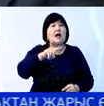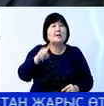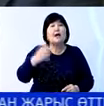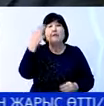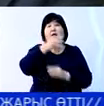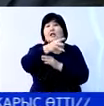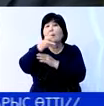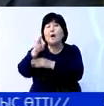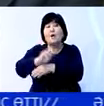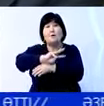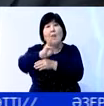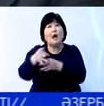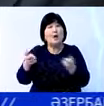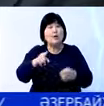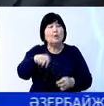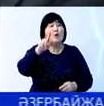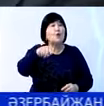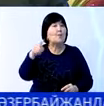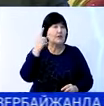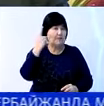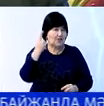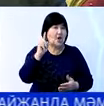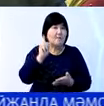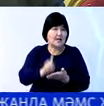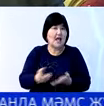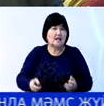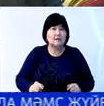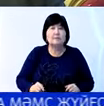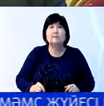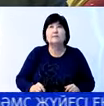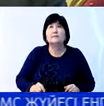бейне бақылаумен қамтылуы керек. Бұл да нөмірі 1 міндет.